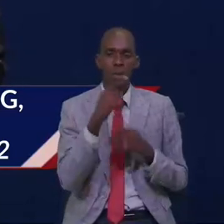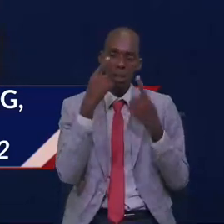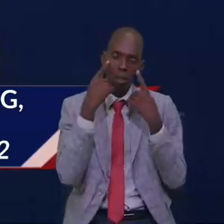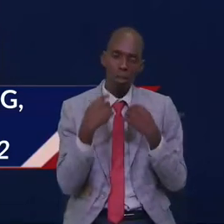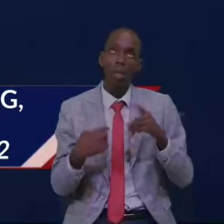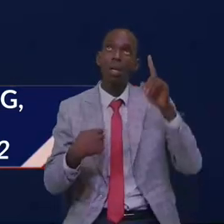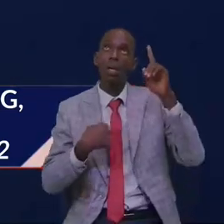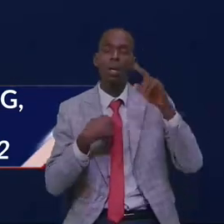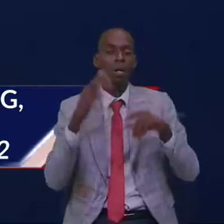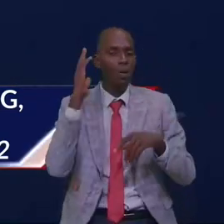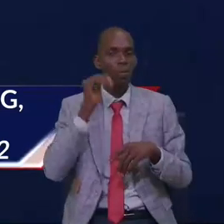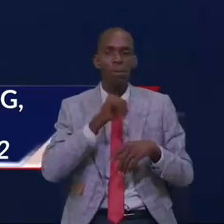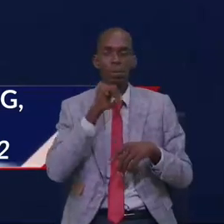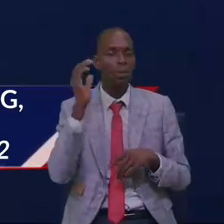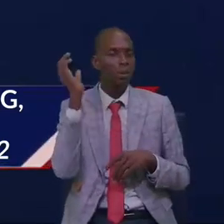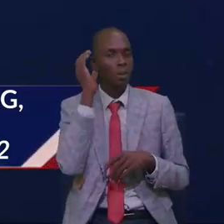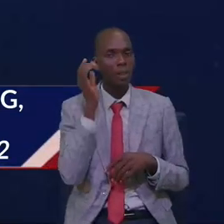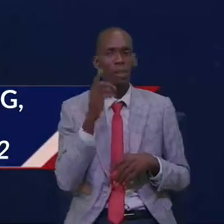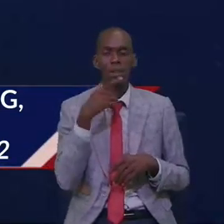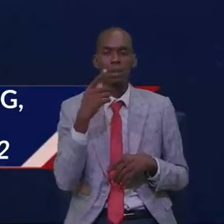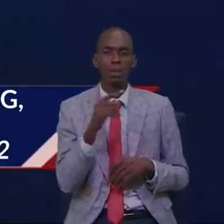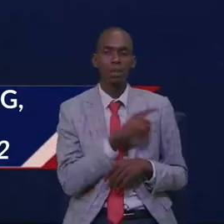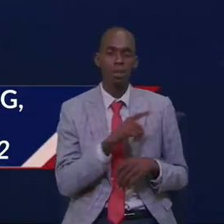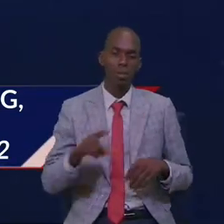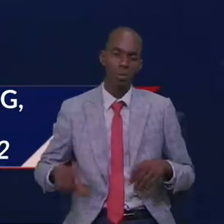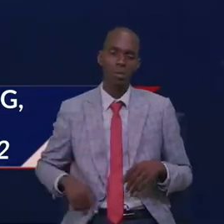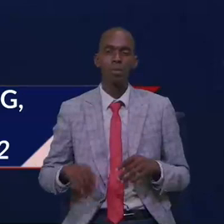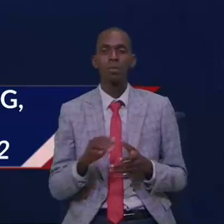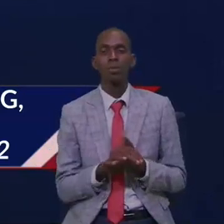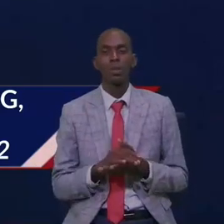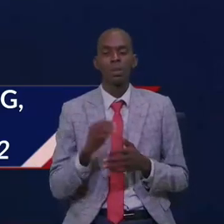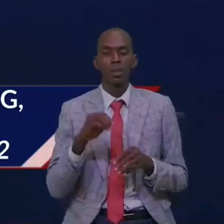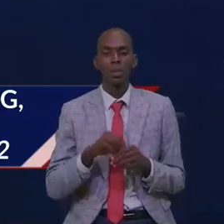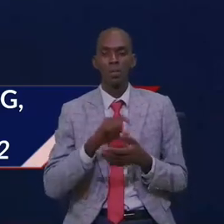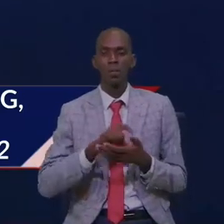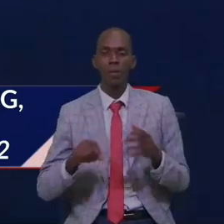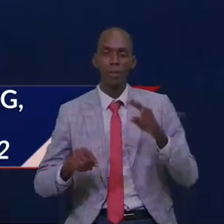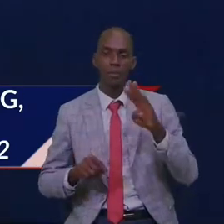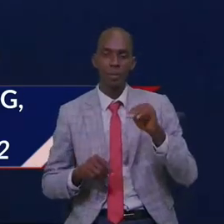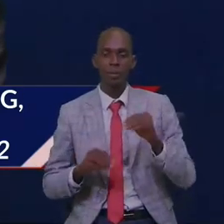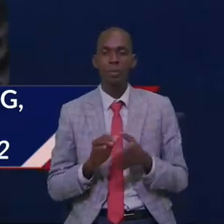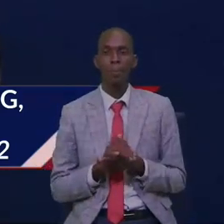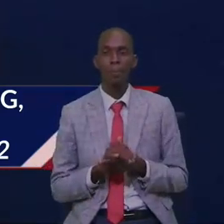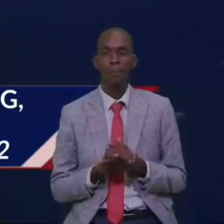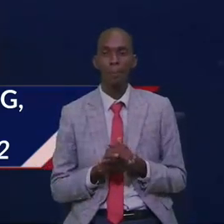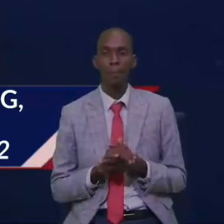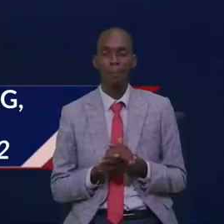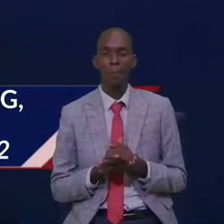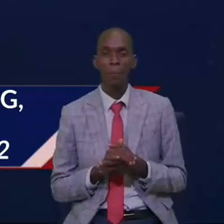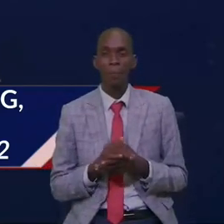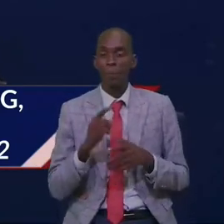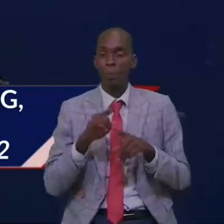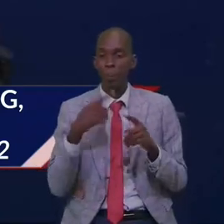ont appelé, dit l'Éternel des armées. Le verset 14 dit, je les